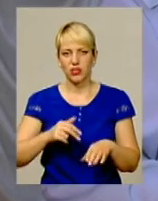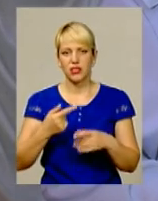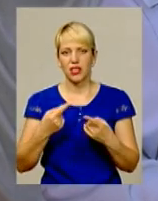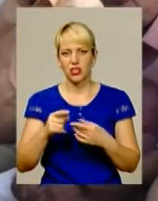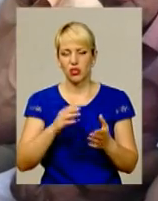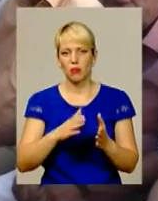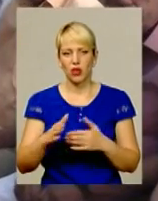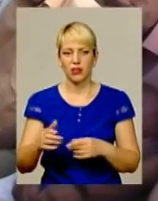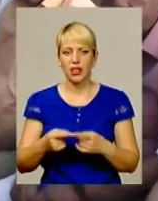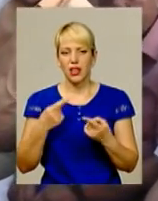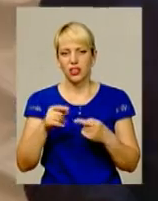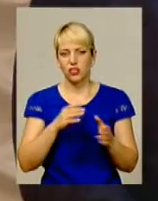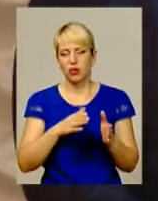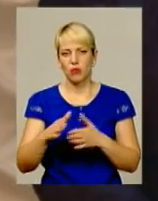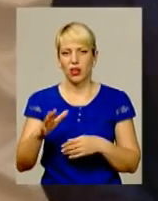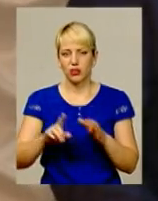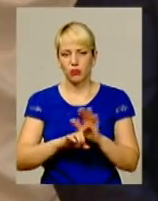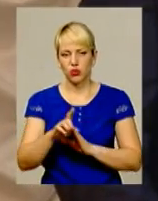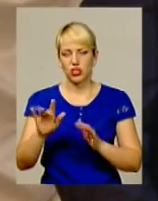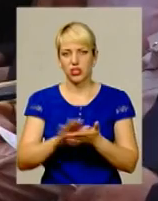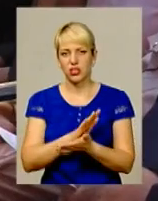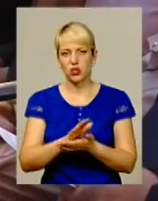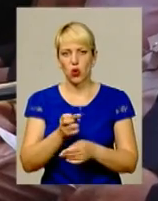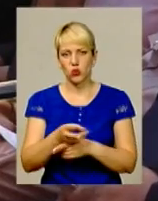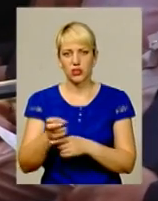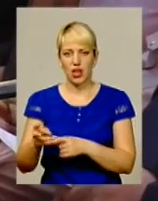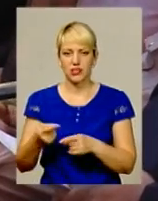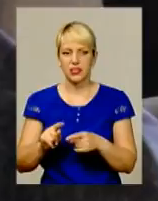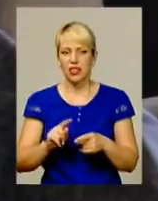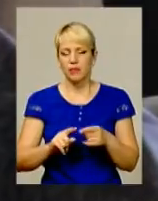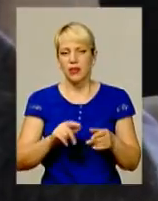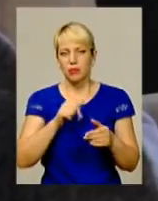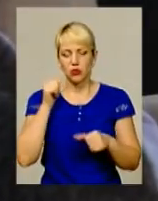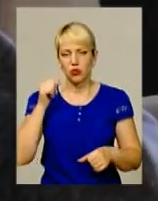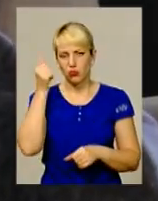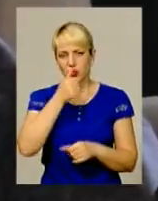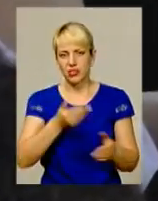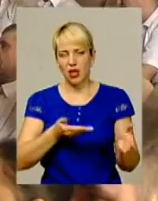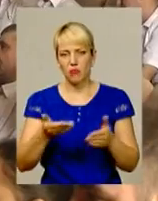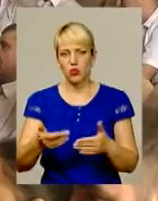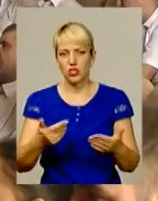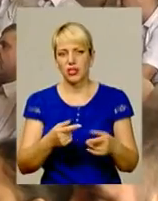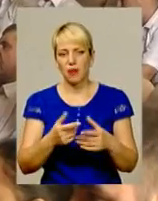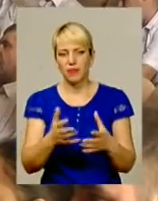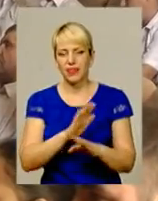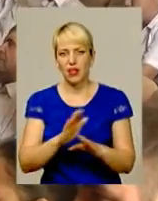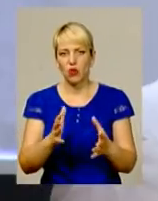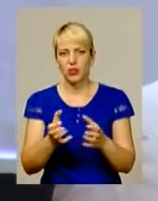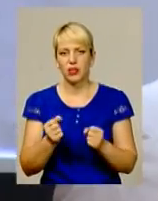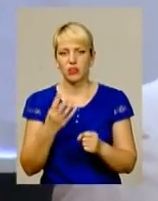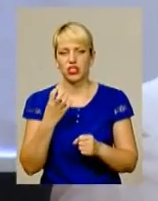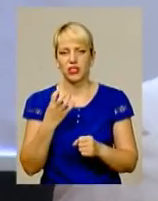Інші порядки почалися з люстрації. Минулоріч запрошення працювати далі у поліції не отримало